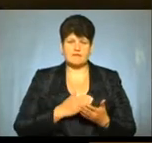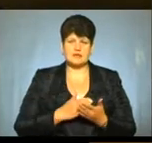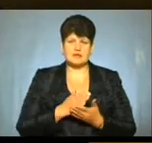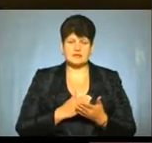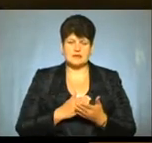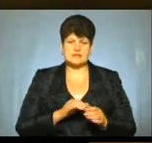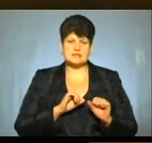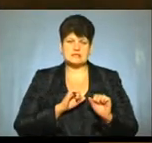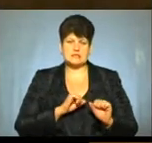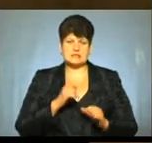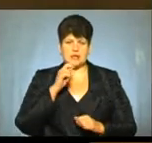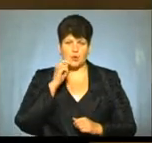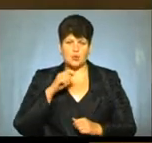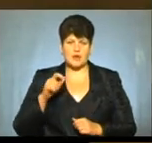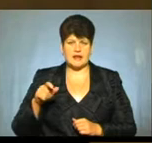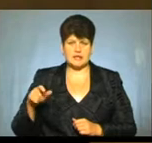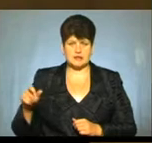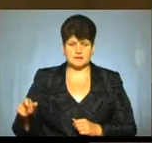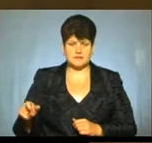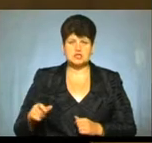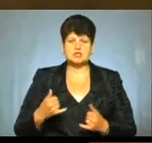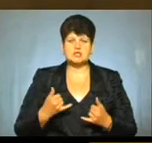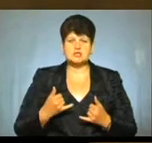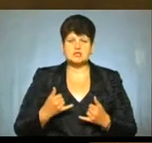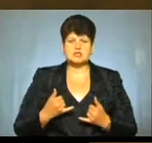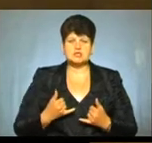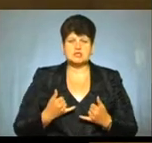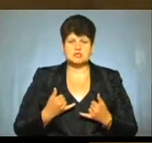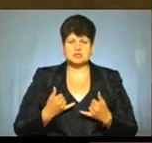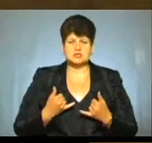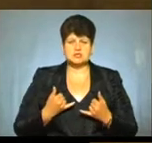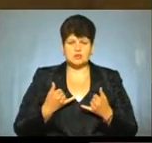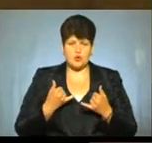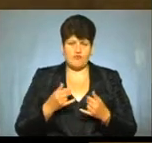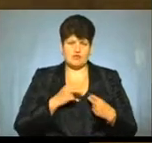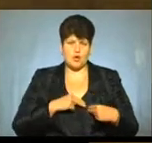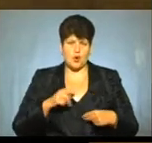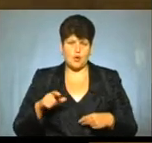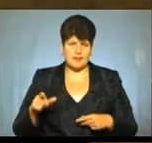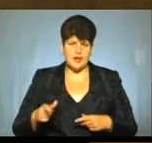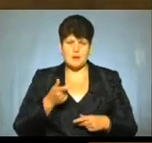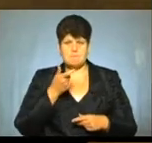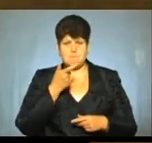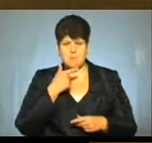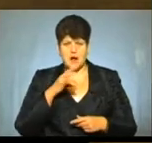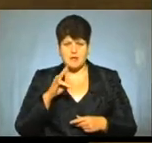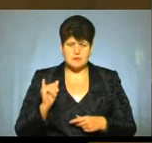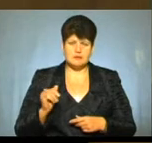ветерани, захисники України, шановні колеги, пані та панове.